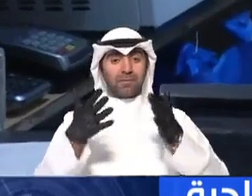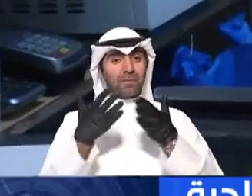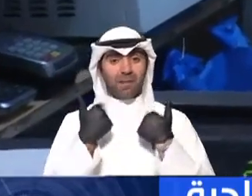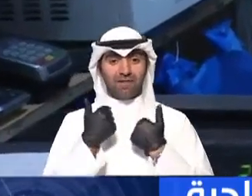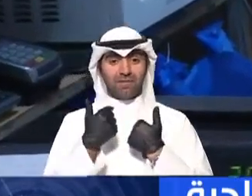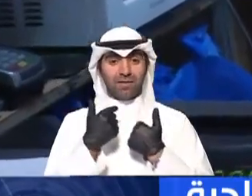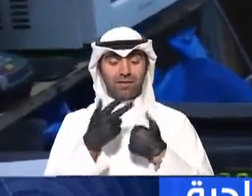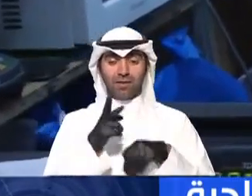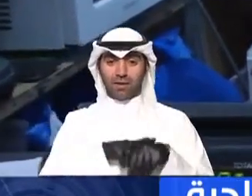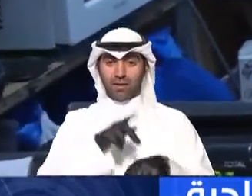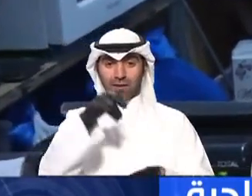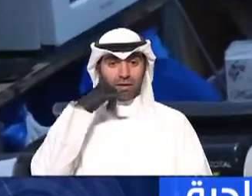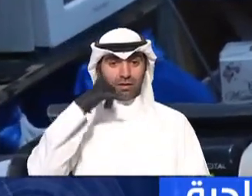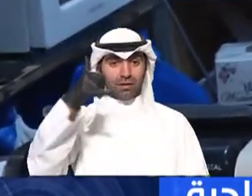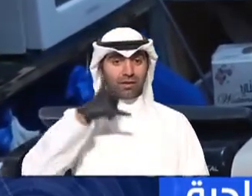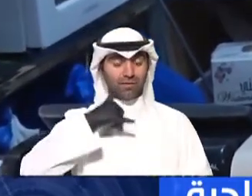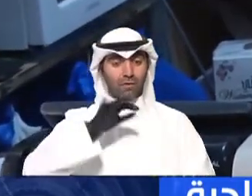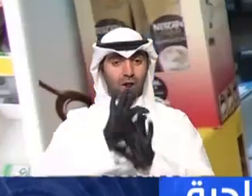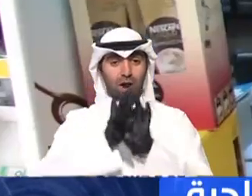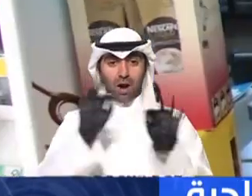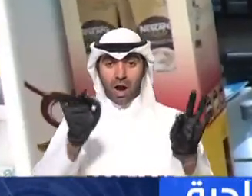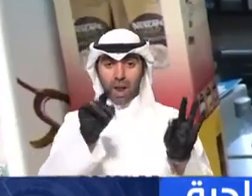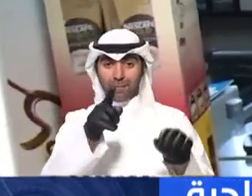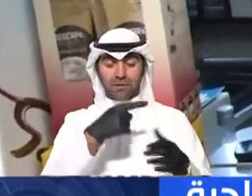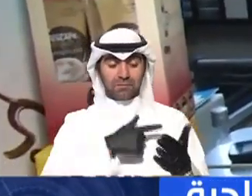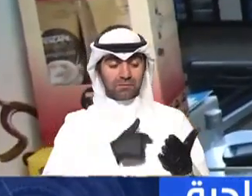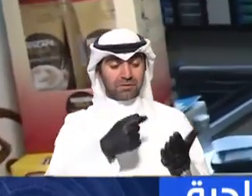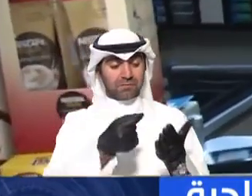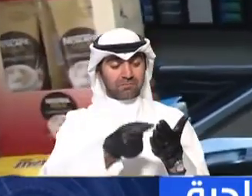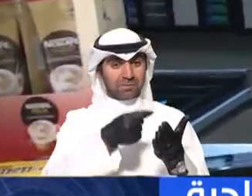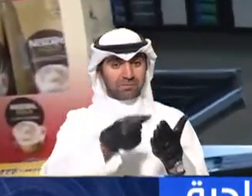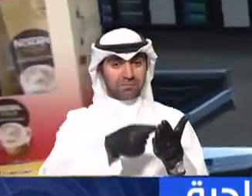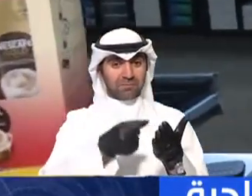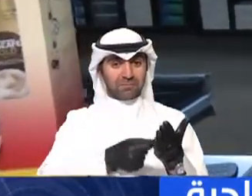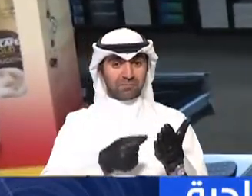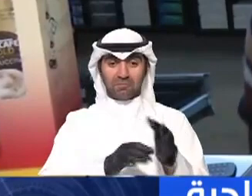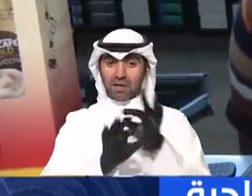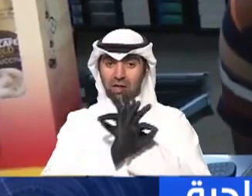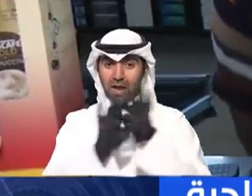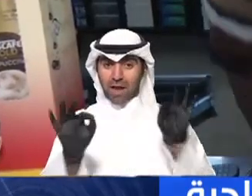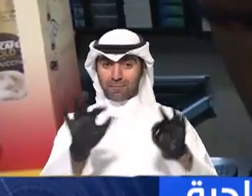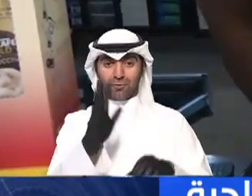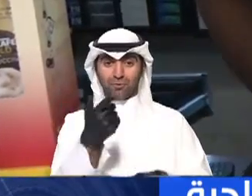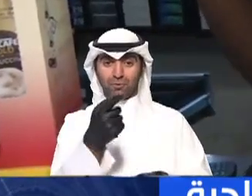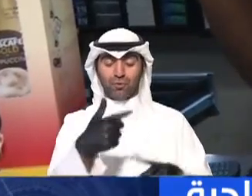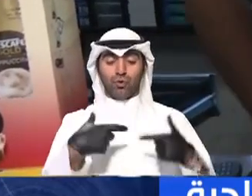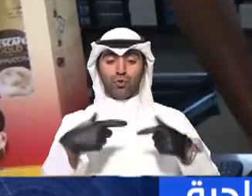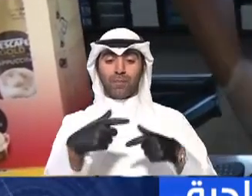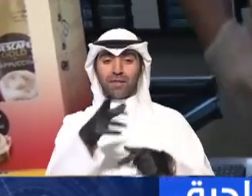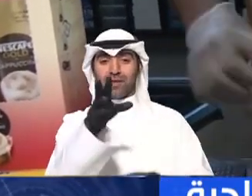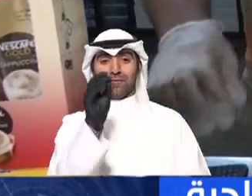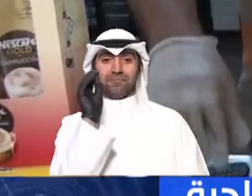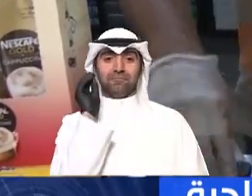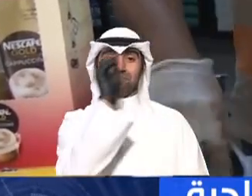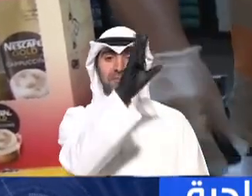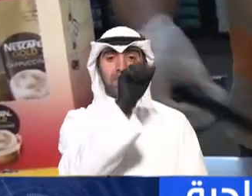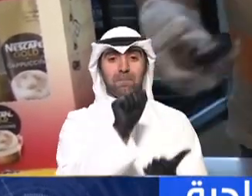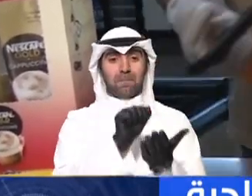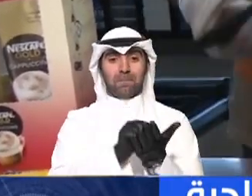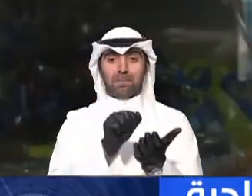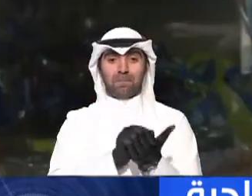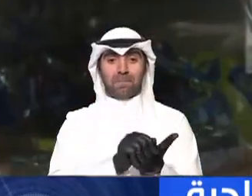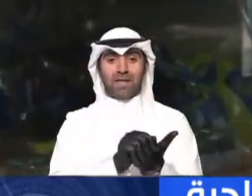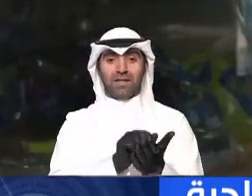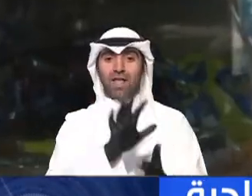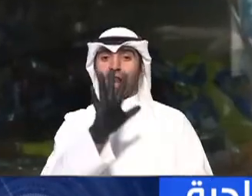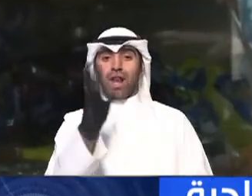البقالات خلال الحظر الشامل وتزويد قاطني المباني المجاورة بما يحتاجونه في الفترة النهارية فقط، أي